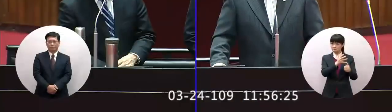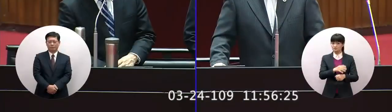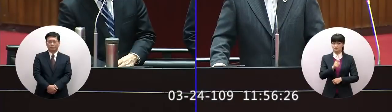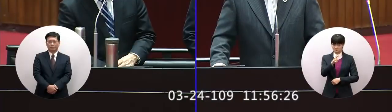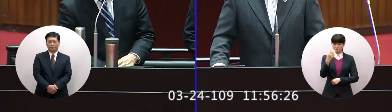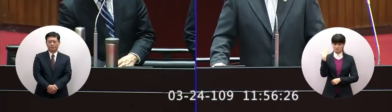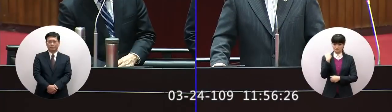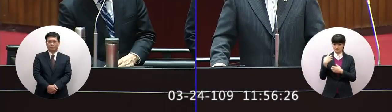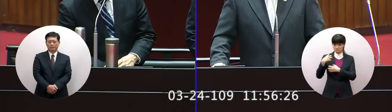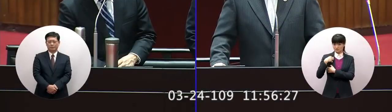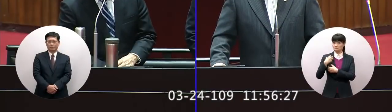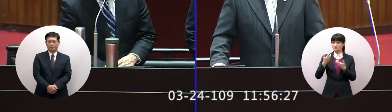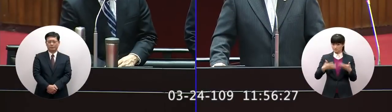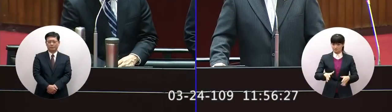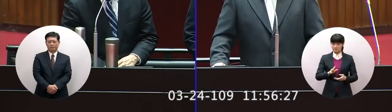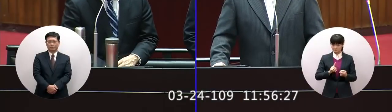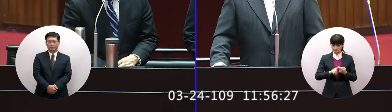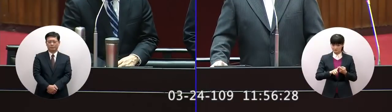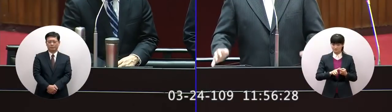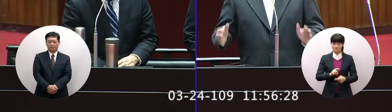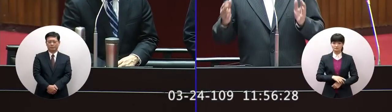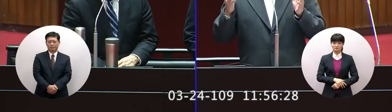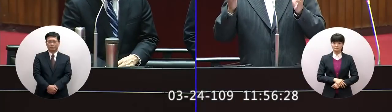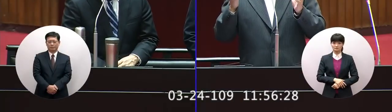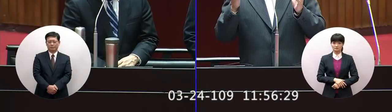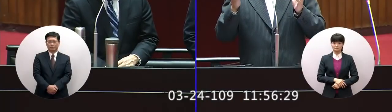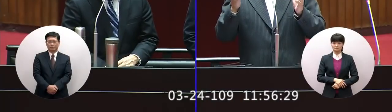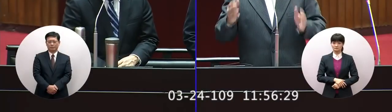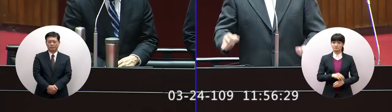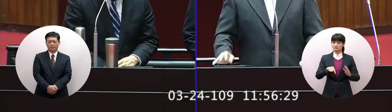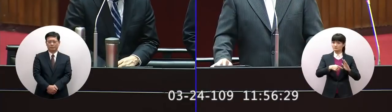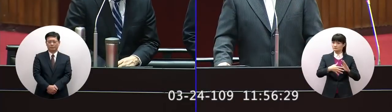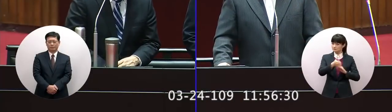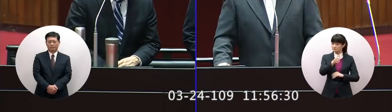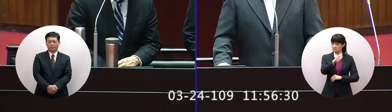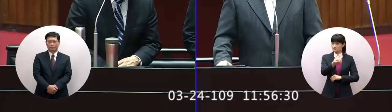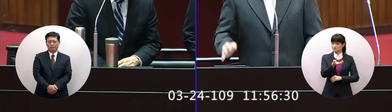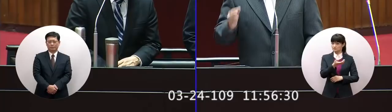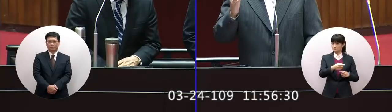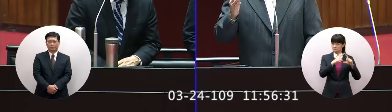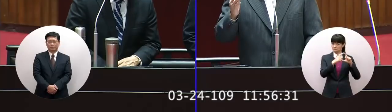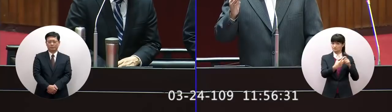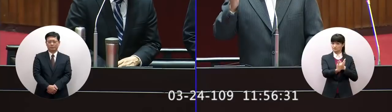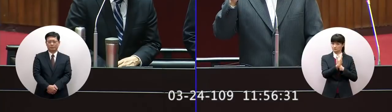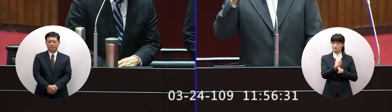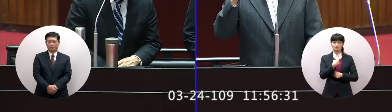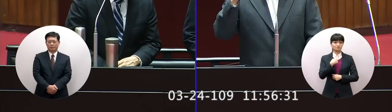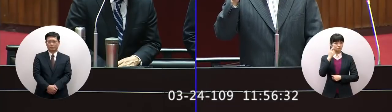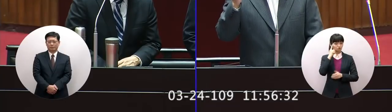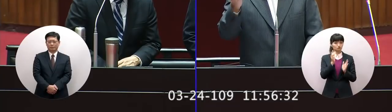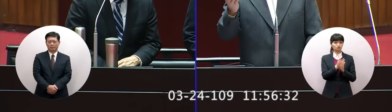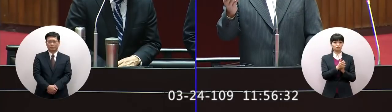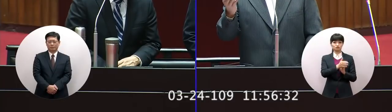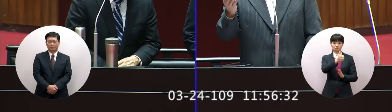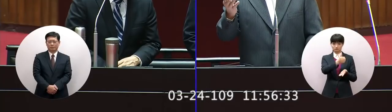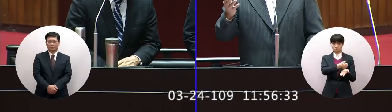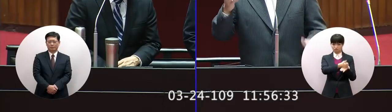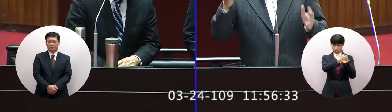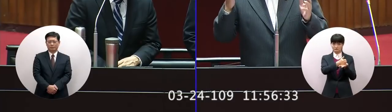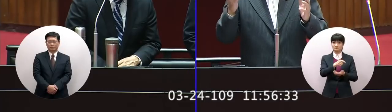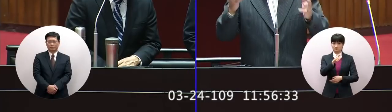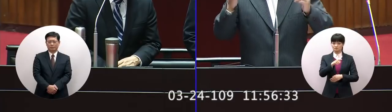过去服过兵役吧？好，那就院长，刚才您的答询我非常敬佩，您是一个有效